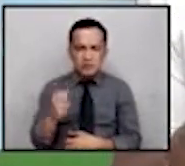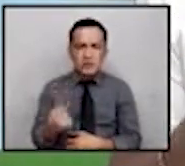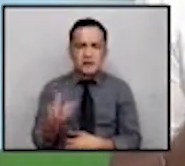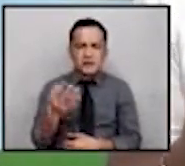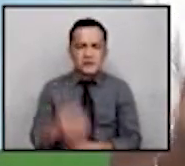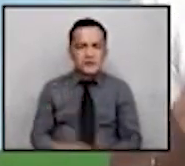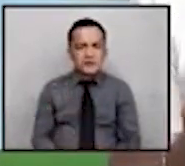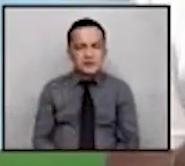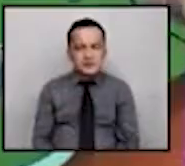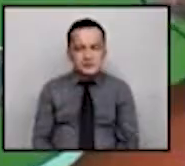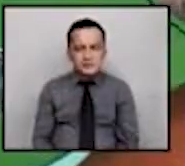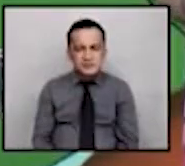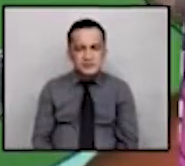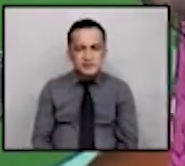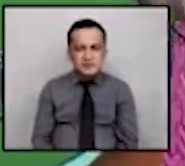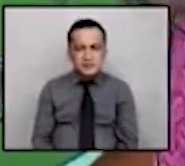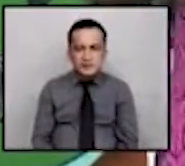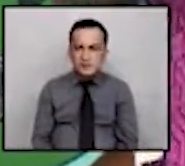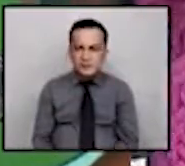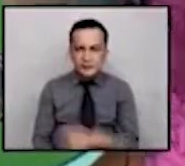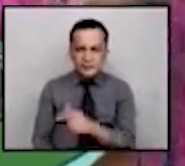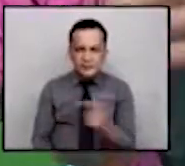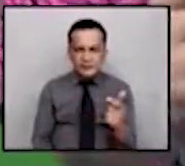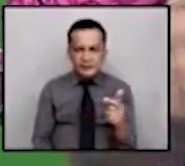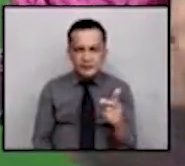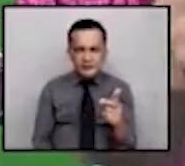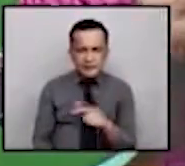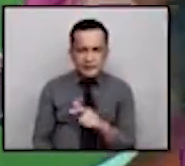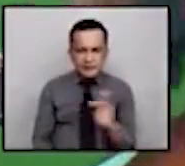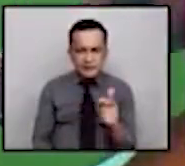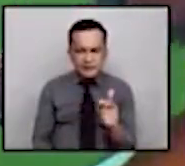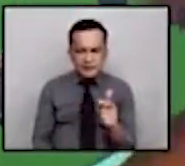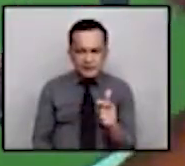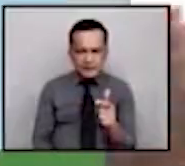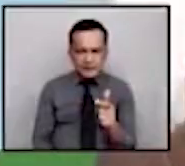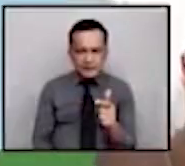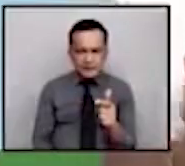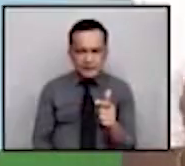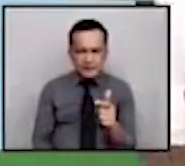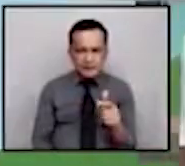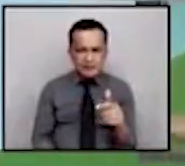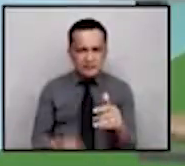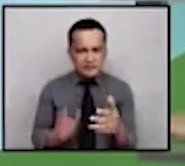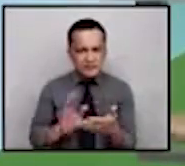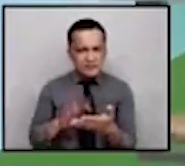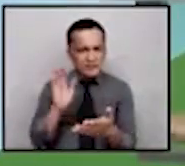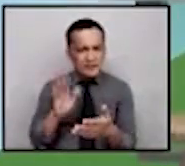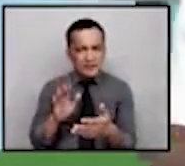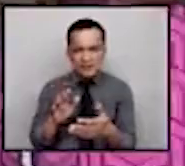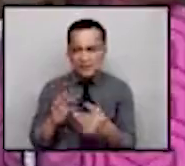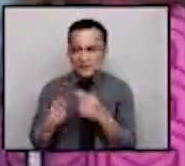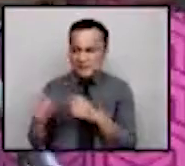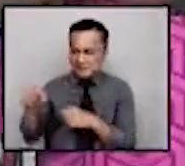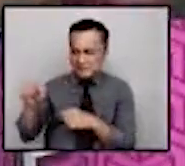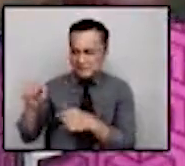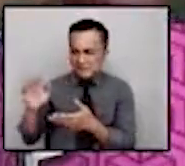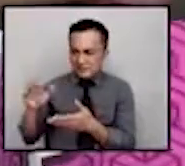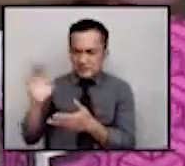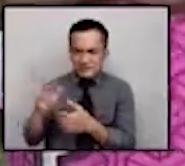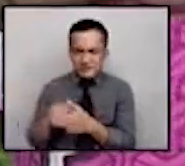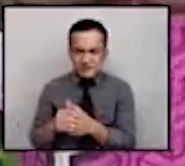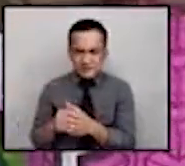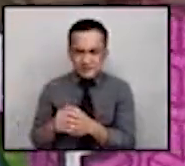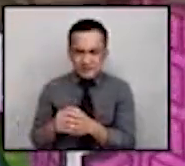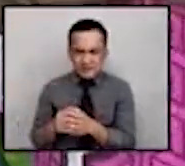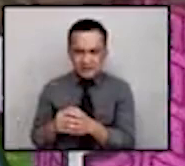So sa pricing po natin. Papailing. Mabigat ba? Mabigat. Medyo mabigat po kasi pag yung kumbaga si profile